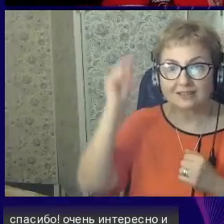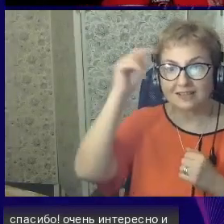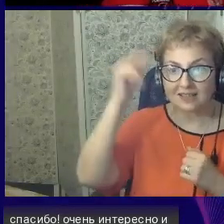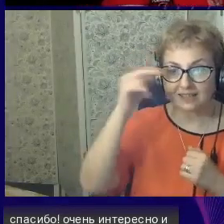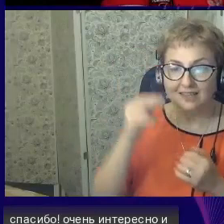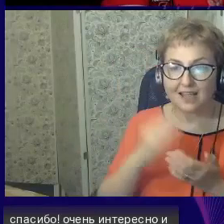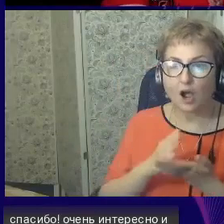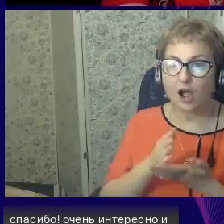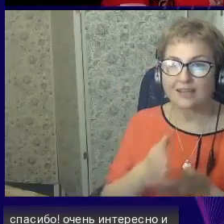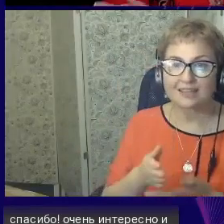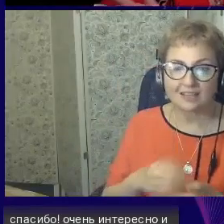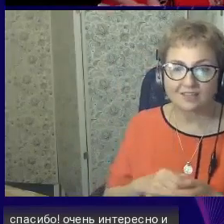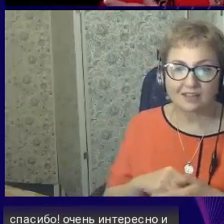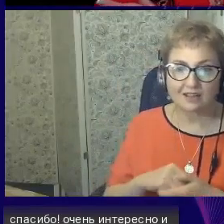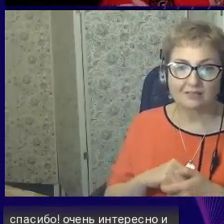занятиях ориентированием.